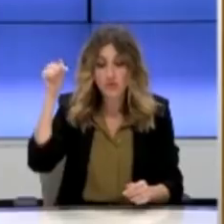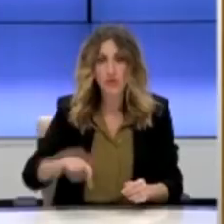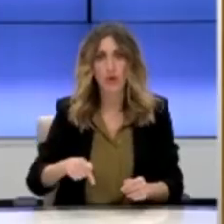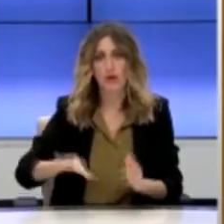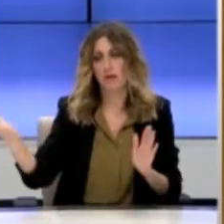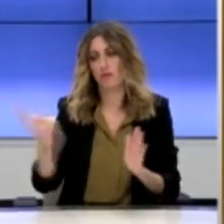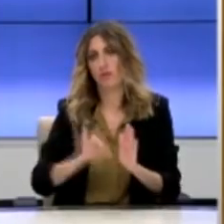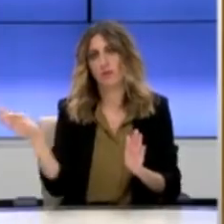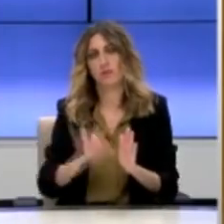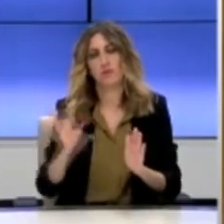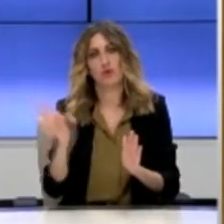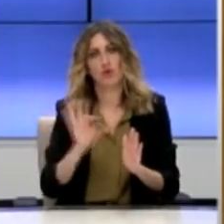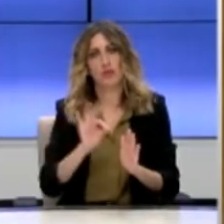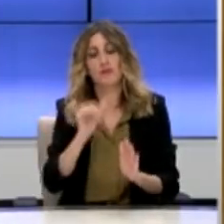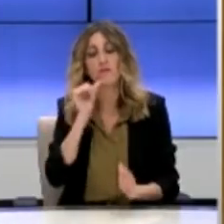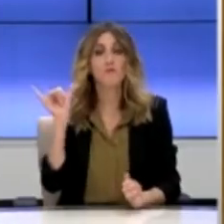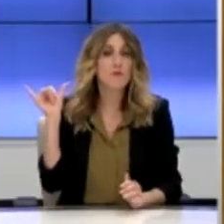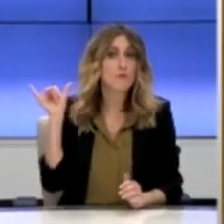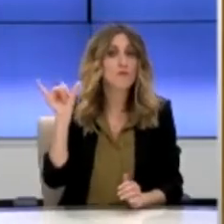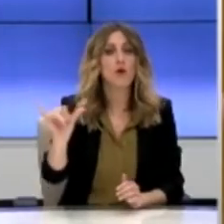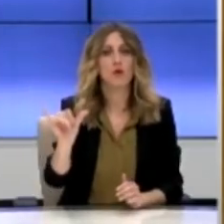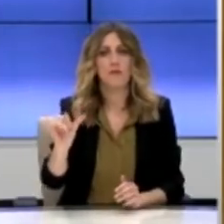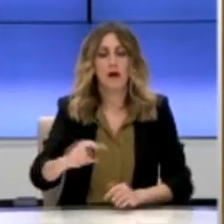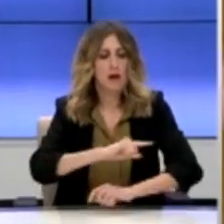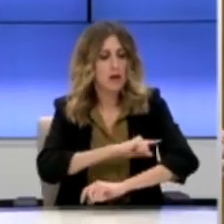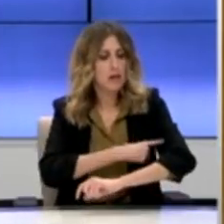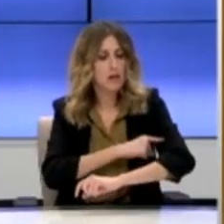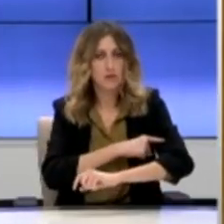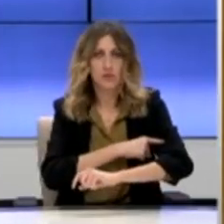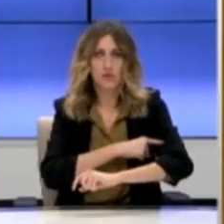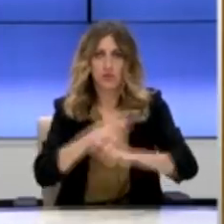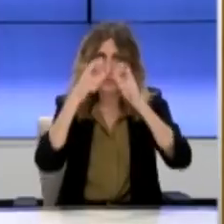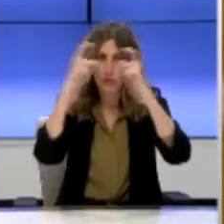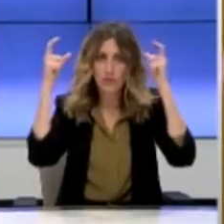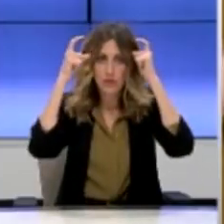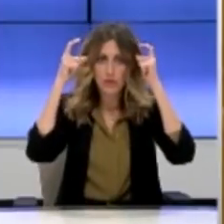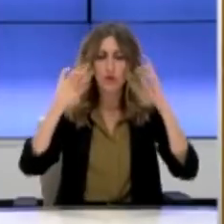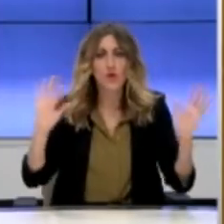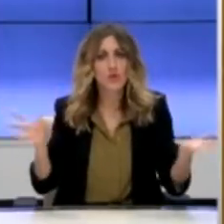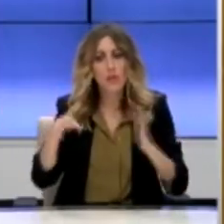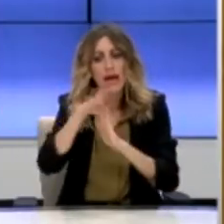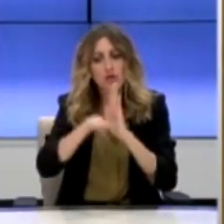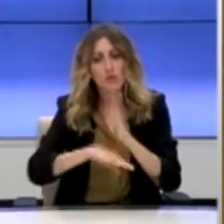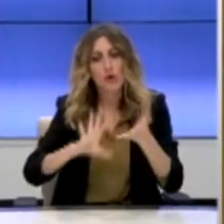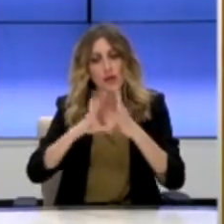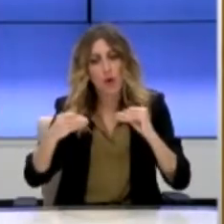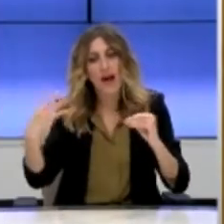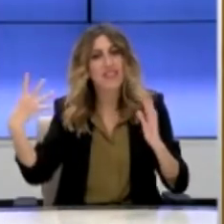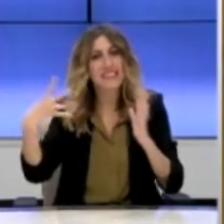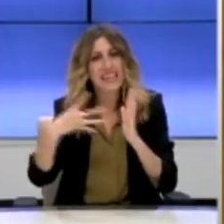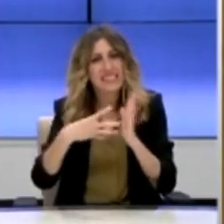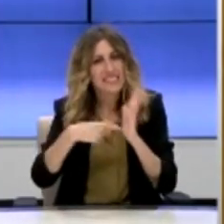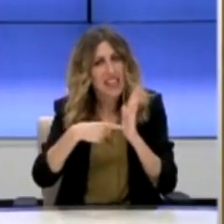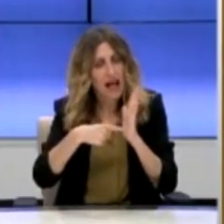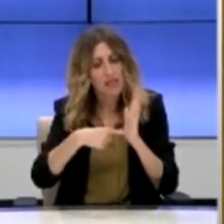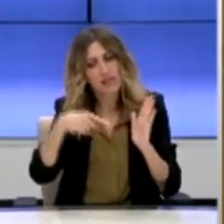με μόνιμη και σταθερή σχέση εργασίας τους υγειονομικούς τουλάχιστον από το πρόγραμμα ΟΕΔ 4000 που εδώ και